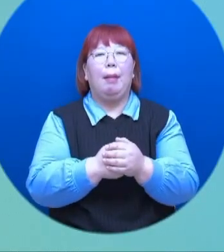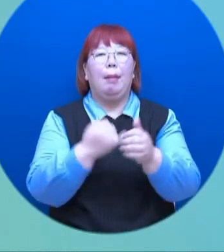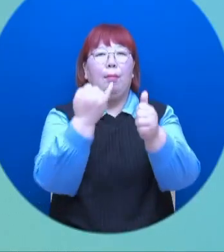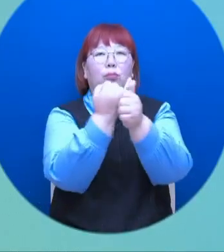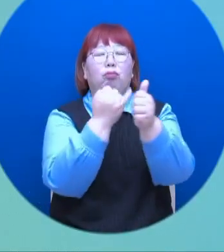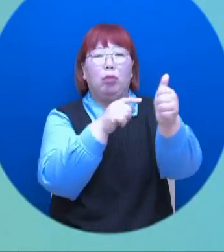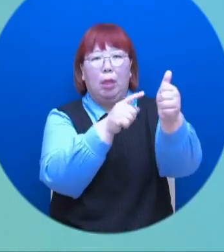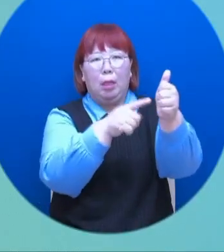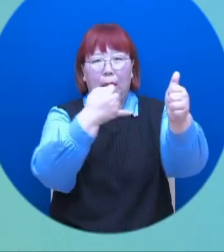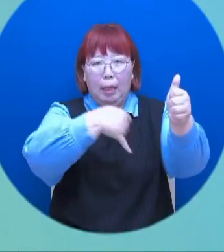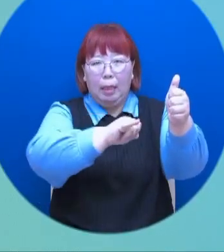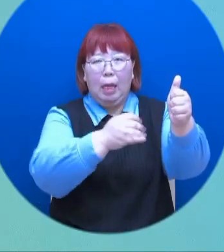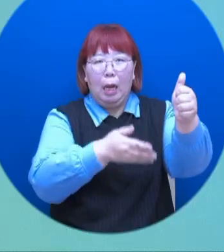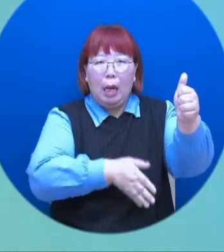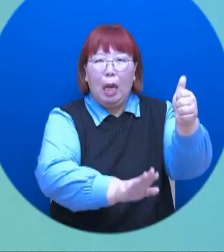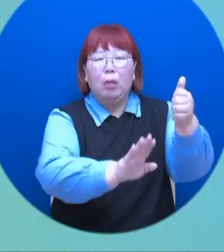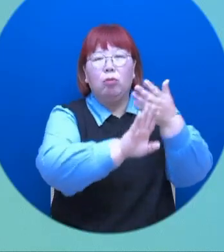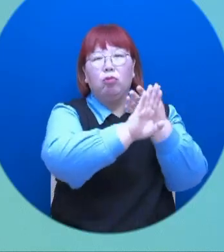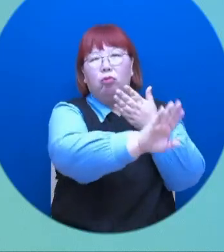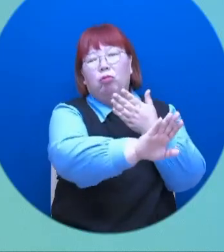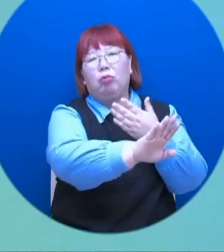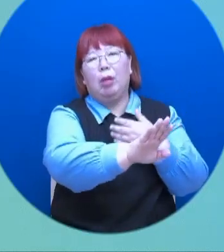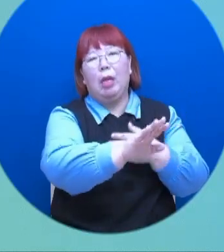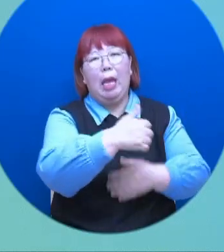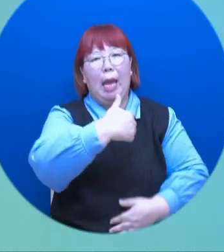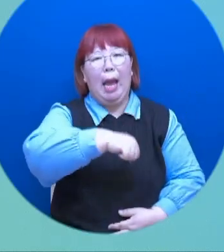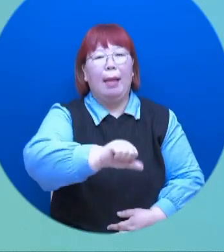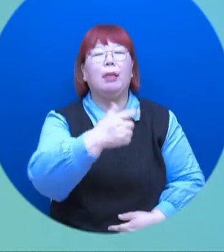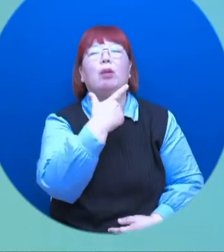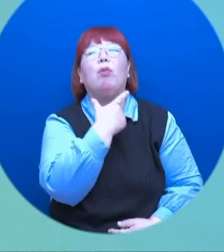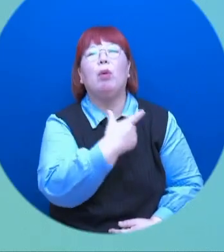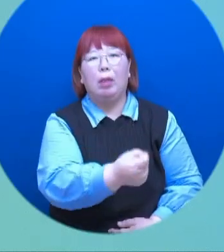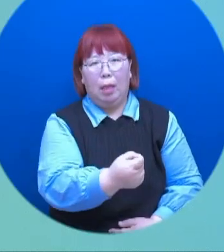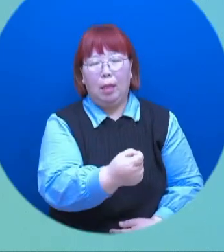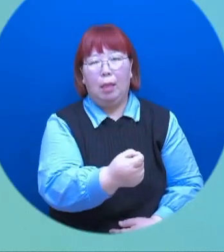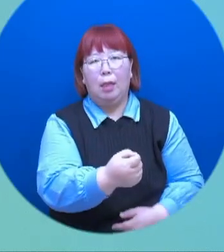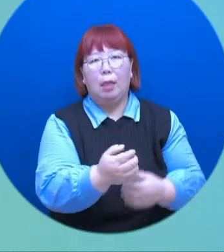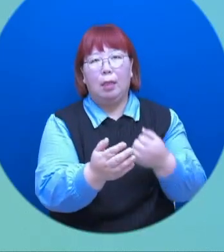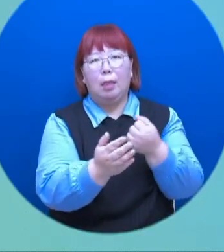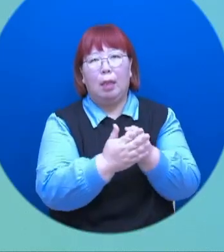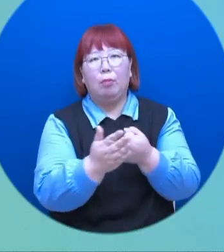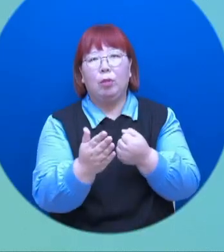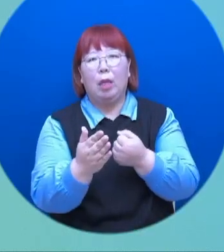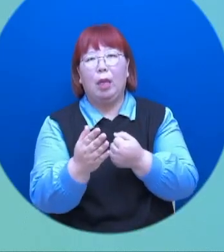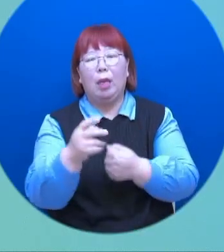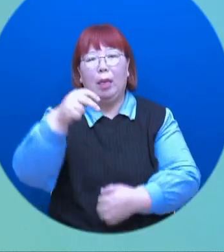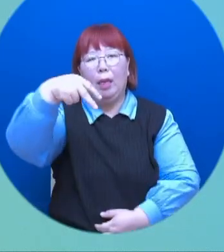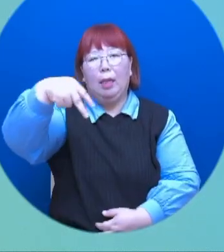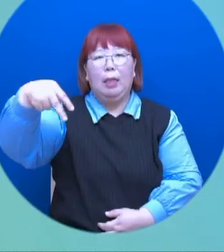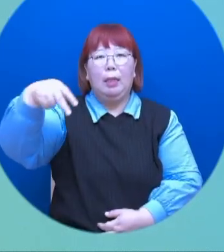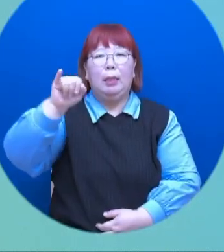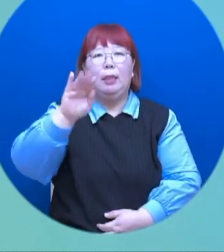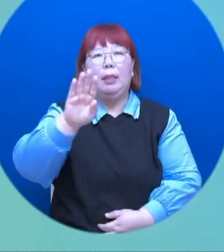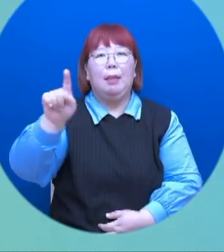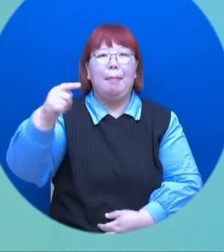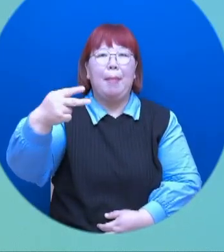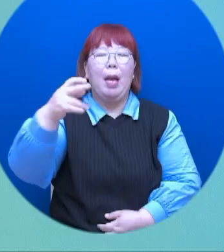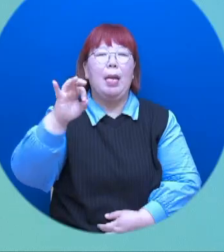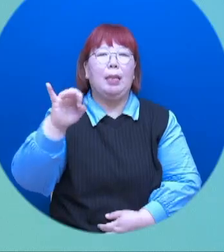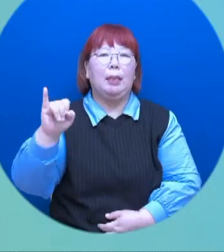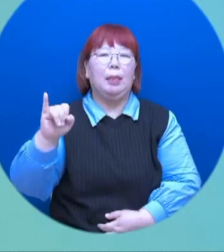낳고 자녀를 낳지 못했어요. 그래서 아들을 낳아야겠다 해 씨바지로 다른 여자와